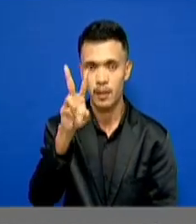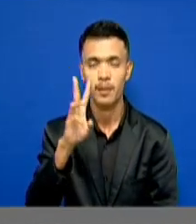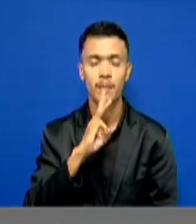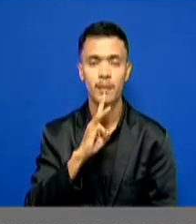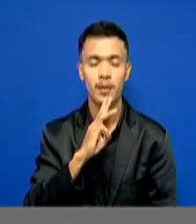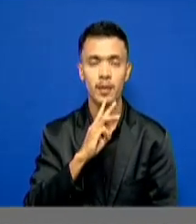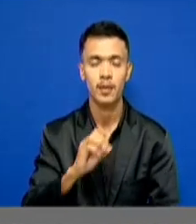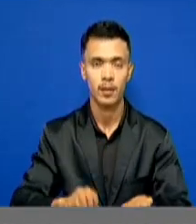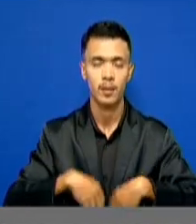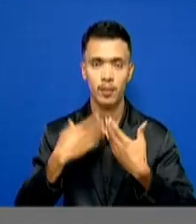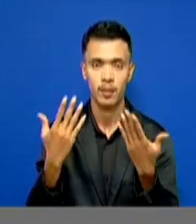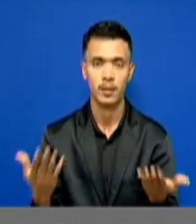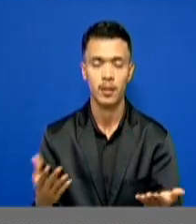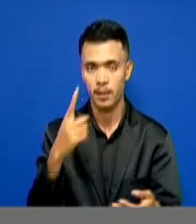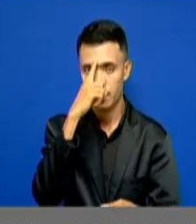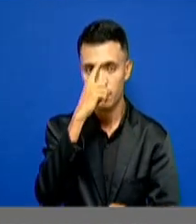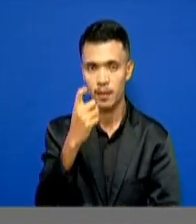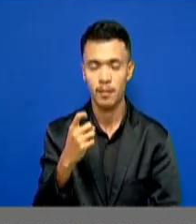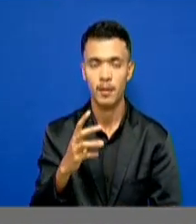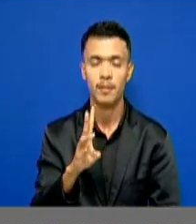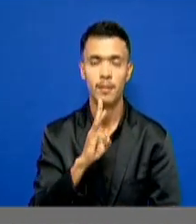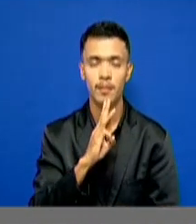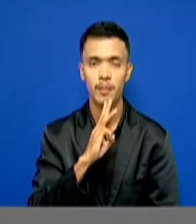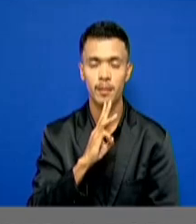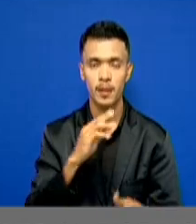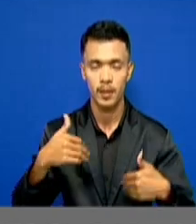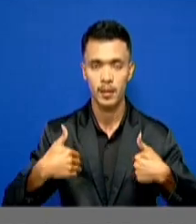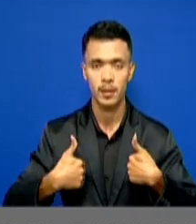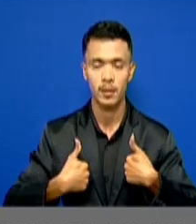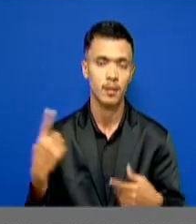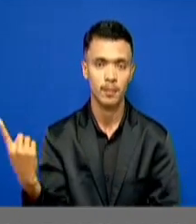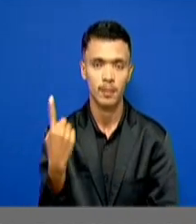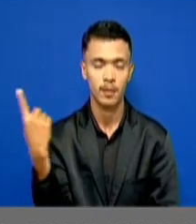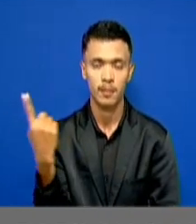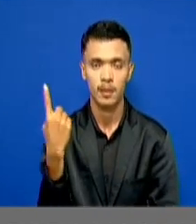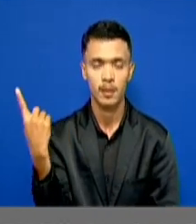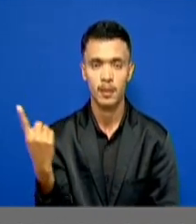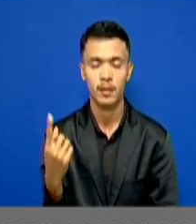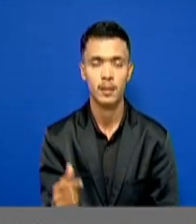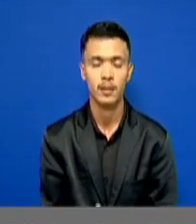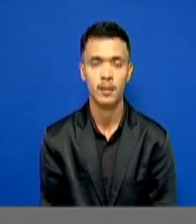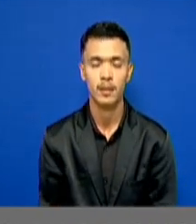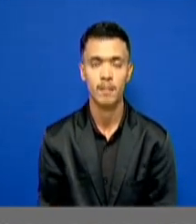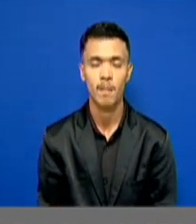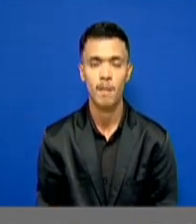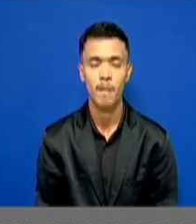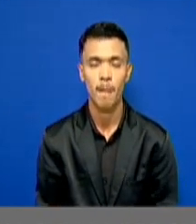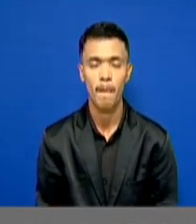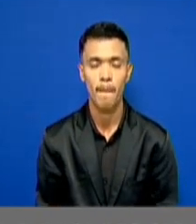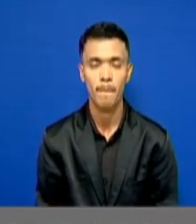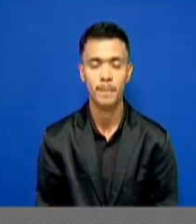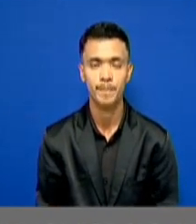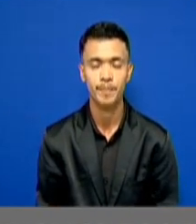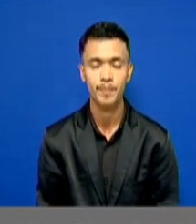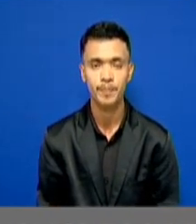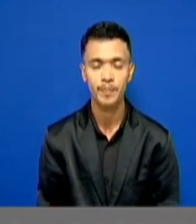tambah beidane bnb ke iha permanente e moris mas ni kuantidade maka